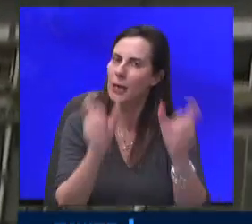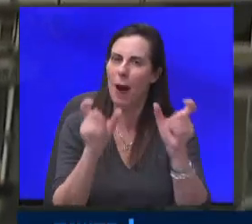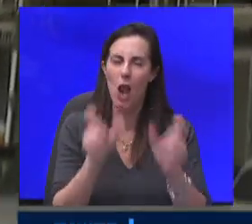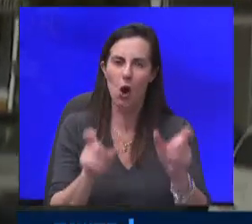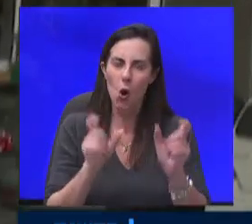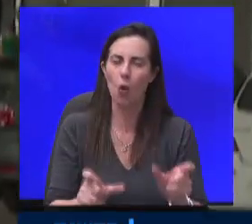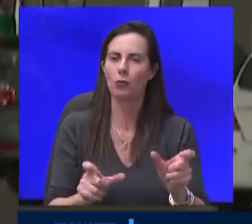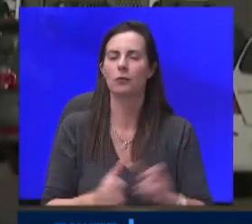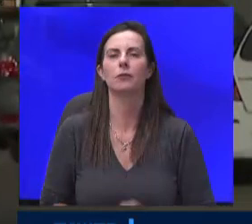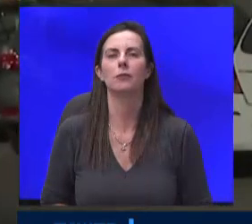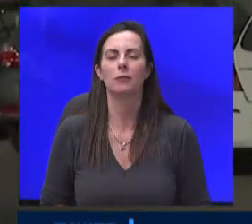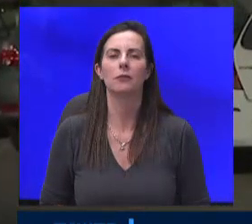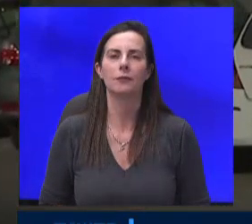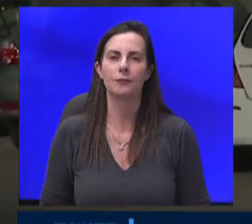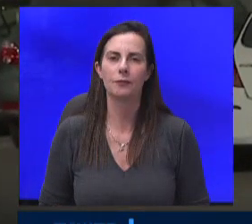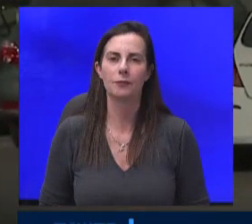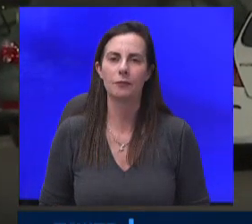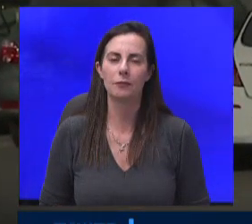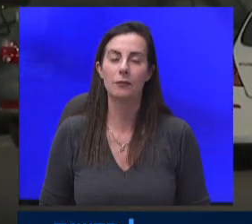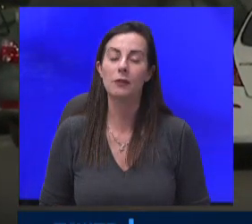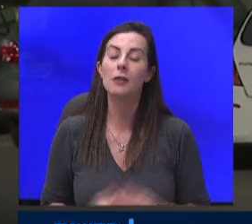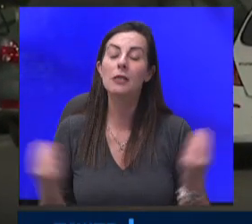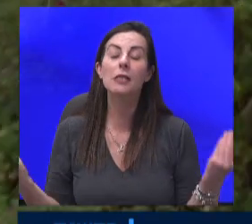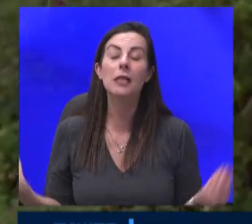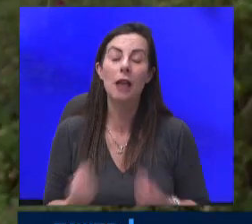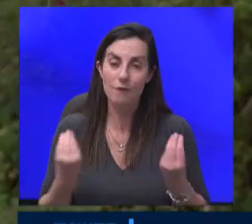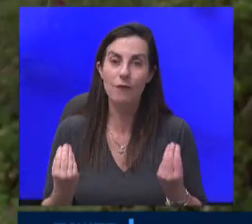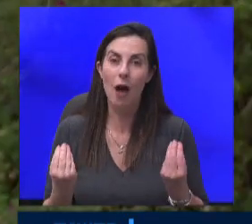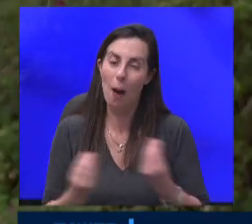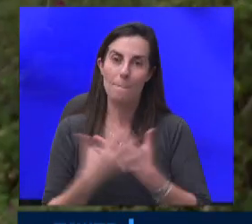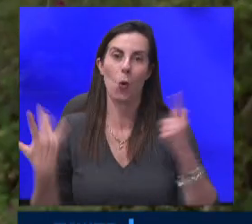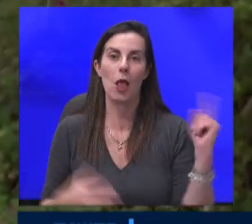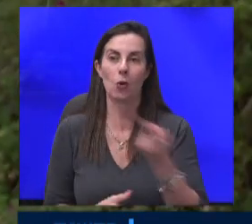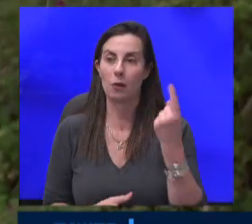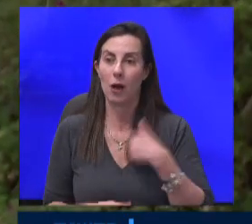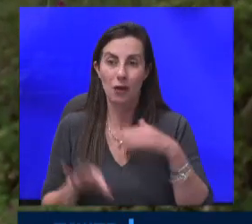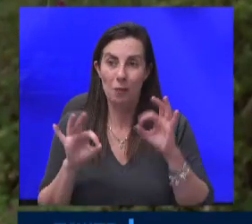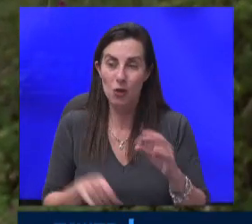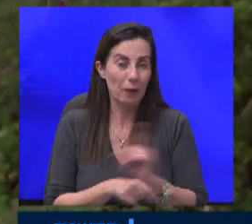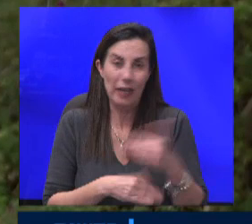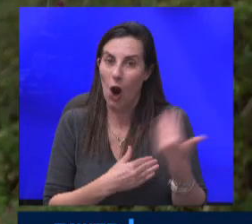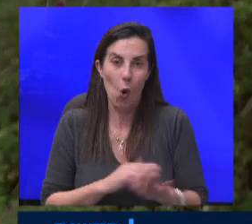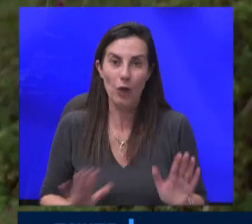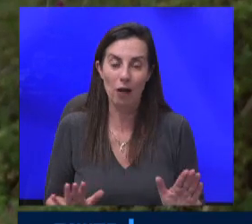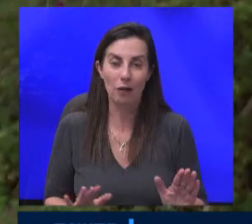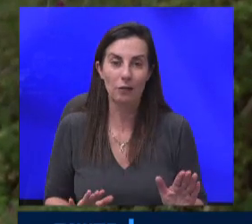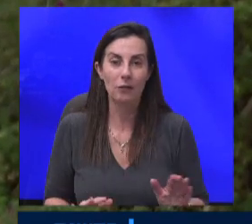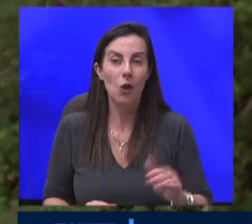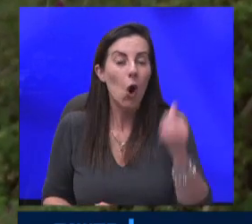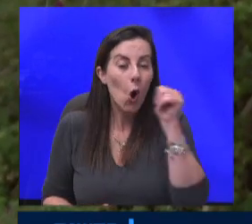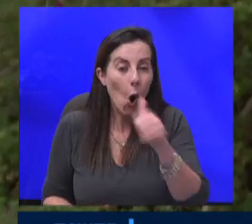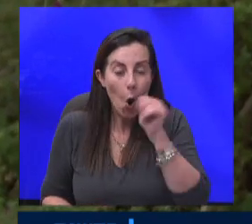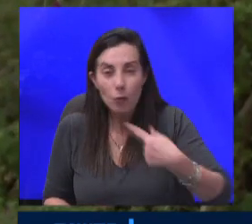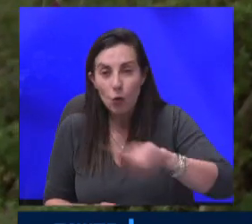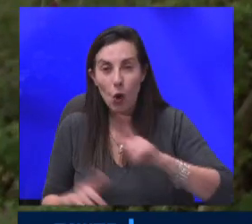בתנועה, צעד שיהיה ברור וחד. אנחנו נמצאים ממש ברגע האחרון, כל יום שאנחנו